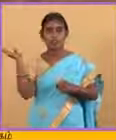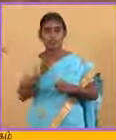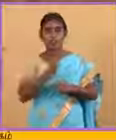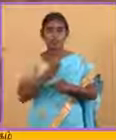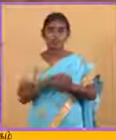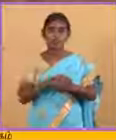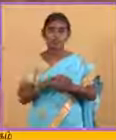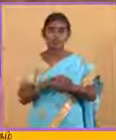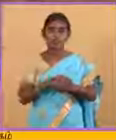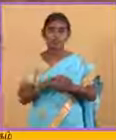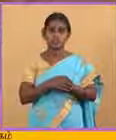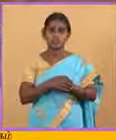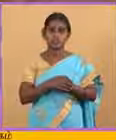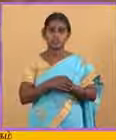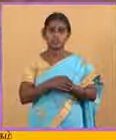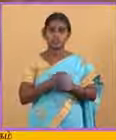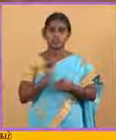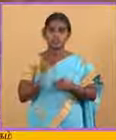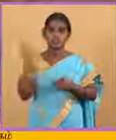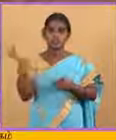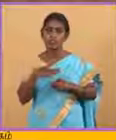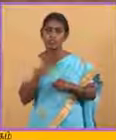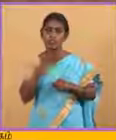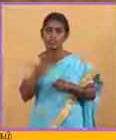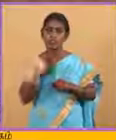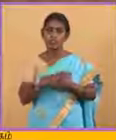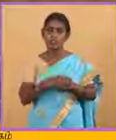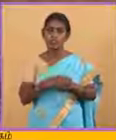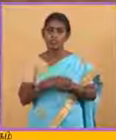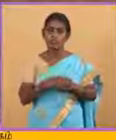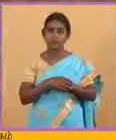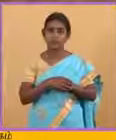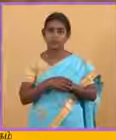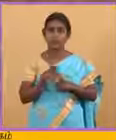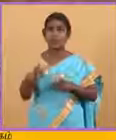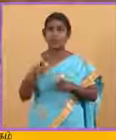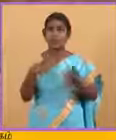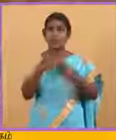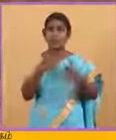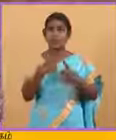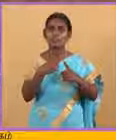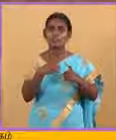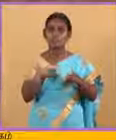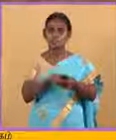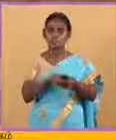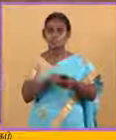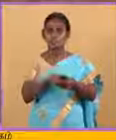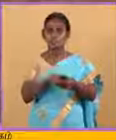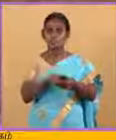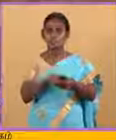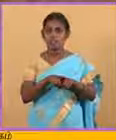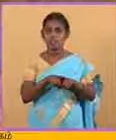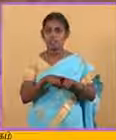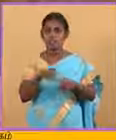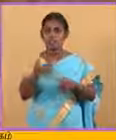அடித்தம்மா, ஏன்டா அடித்த அப்படின்னு கேட்ட உடனே, அவன் என்கிட்ட பேசிக்கிட்டு தான் நான் என்கிட்ட சொல்லிட்டு தான் அடுத்தவங்கிட்ட பேசணும்னு சொன்னேன், ஆனால் அவன்